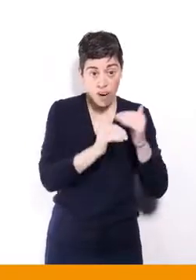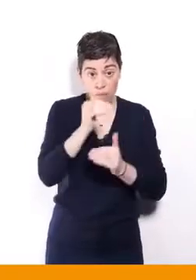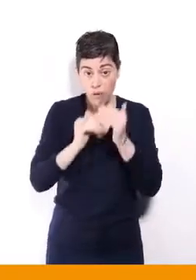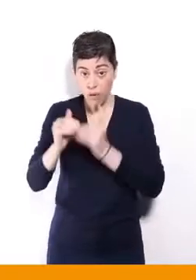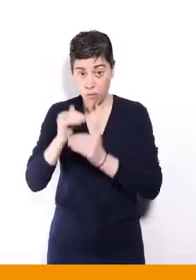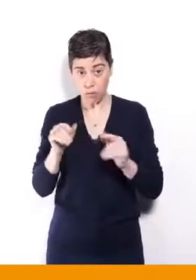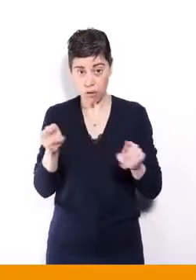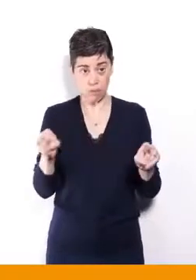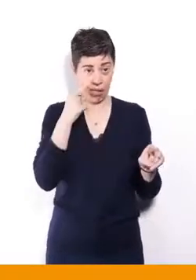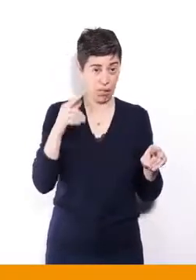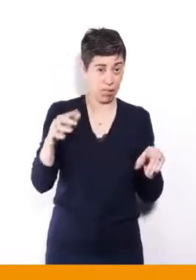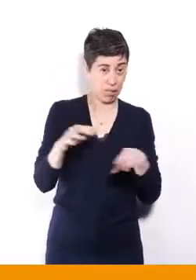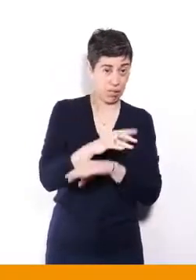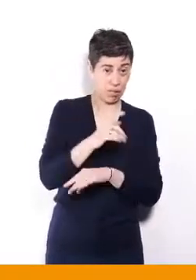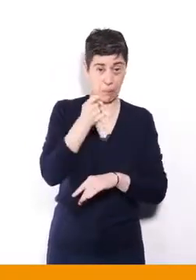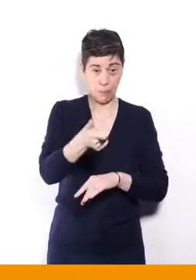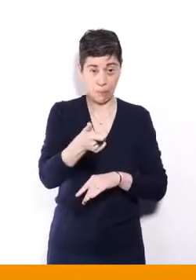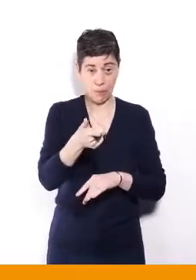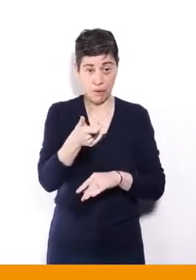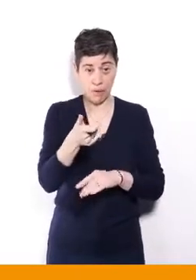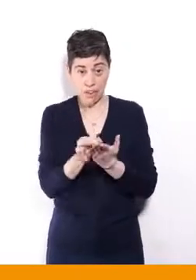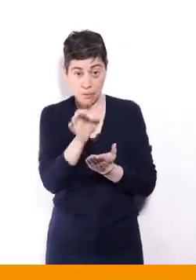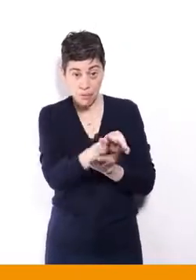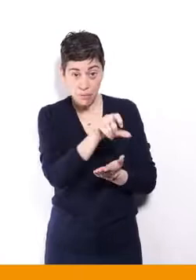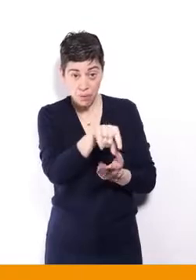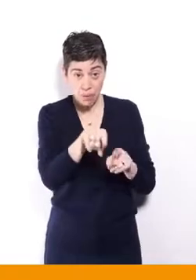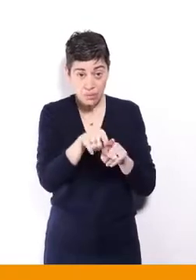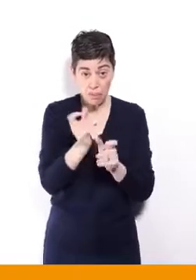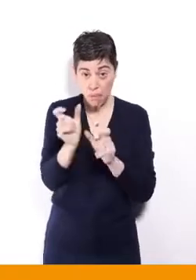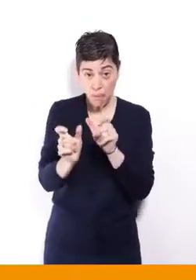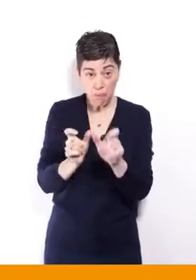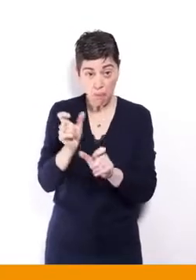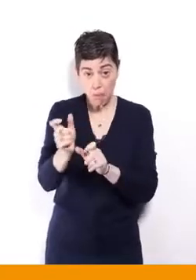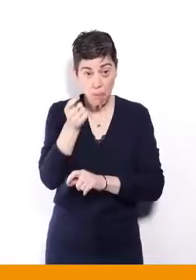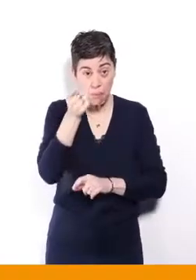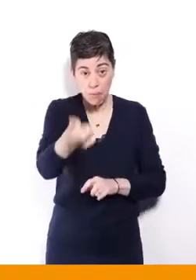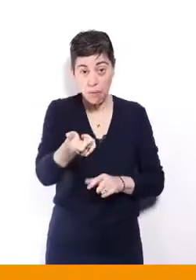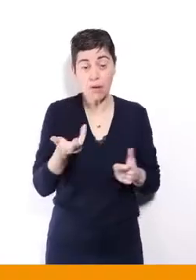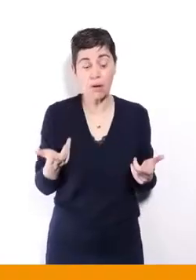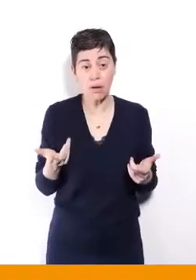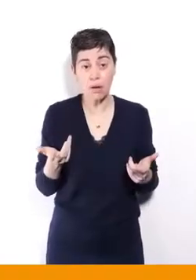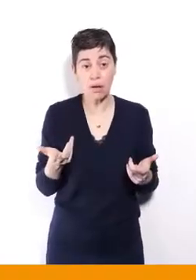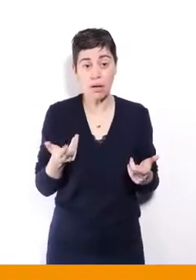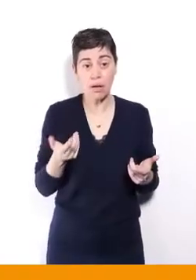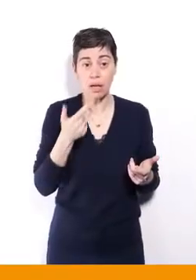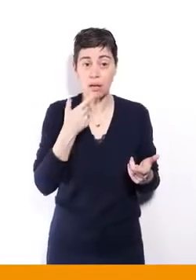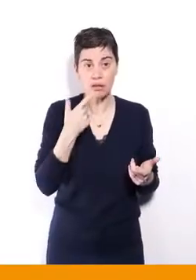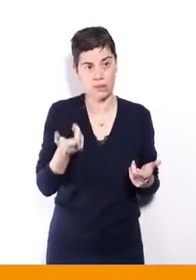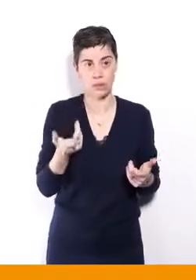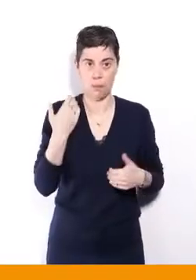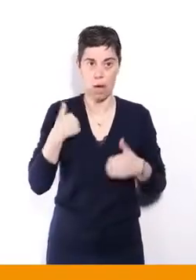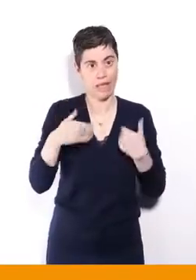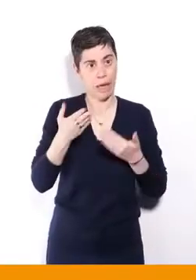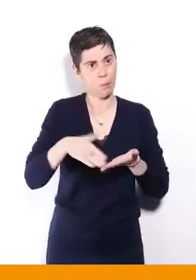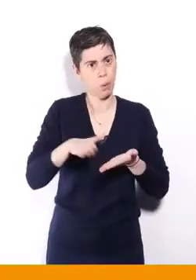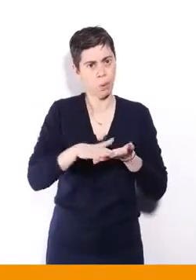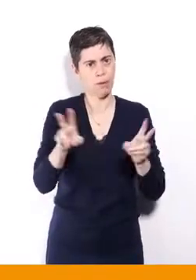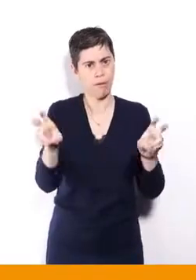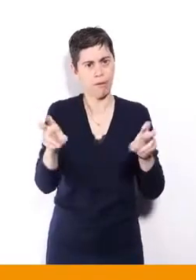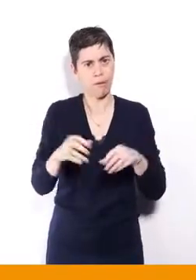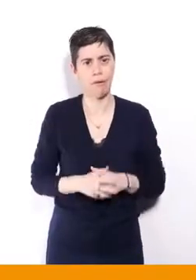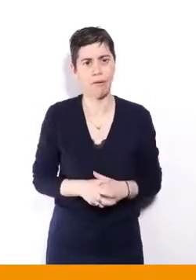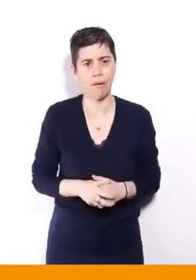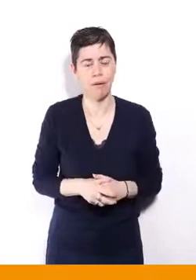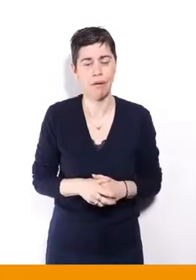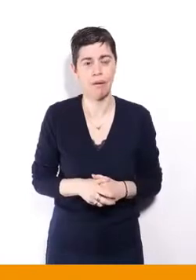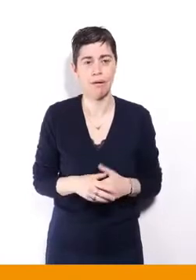Et l'outre-mer, pas plus. Ce qui veut dire on ajoute les handicaps. Et quand nous regardons alors